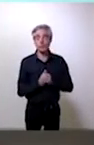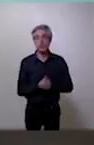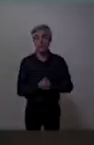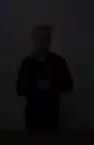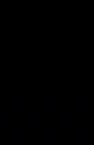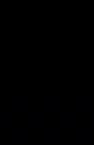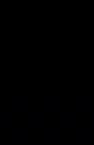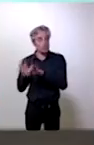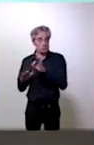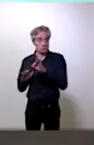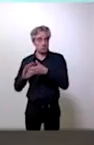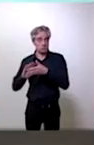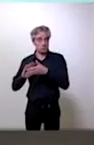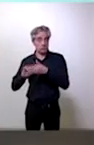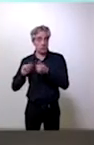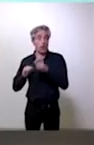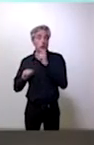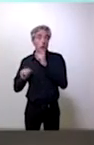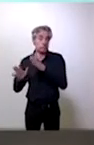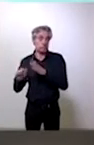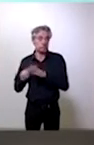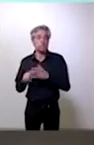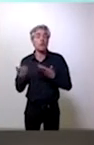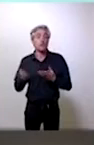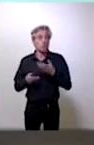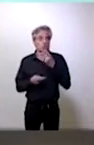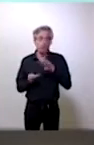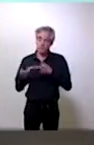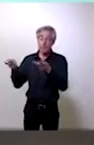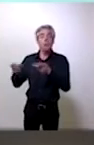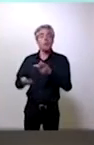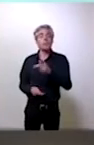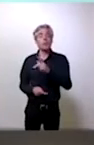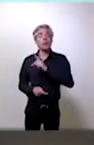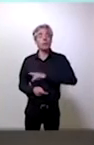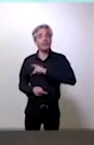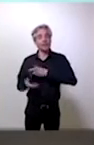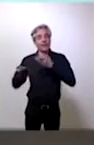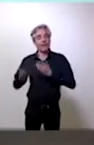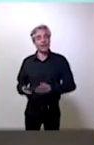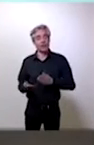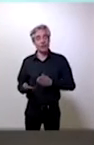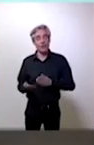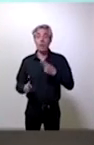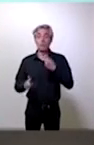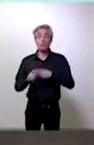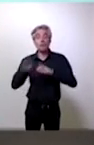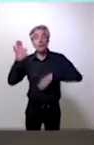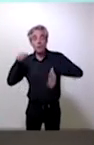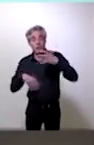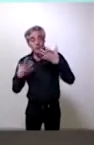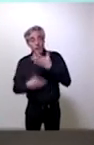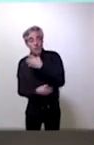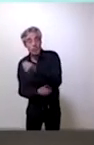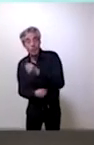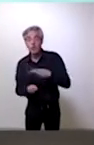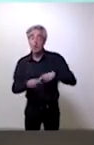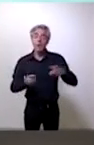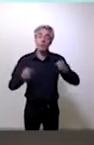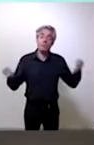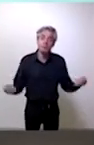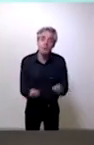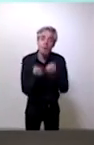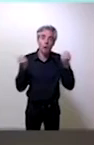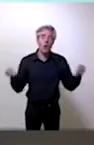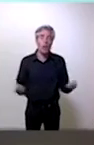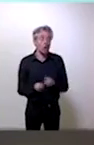la gratuité des terrasses. Nous voulons tous affirmer aux propriétaires actuels du club, aux candidats repreneurs, aux supporters et plus largement à l'ensemble des